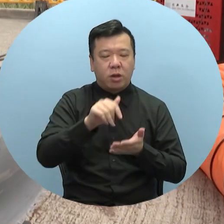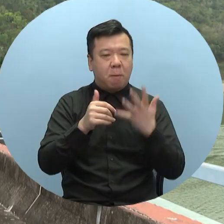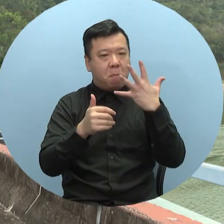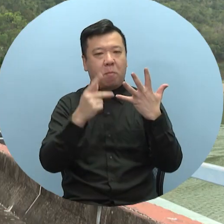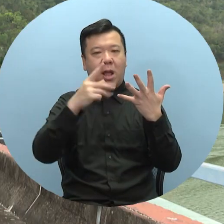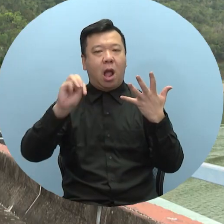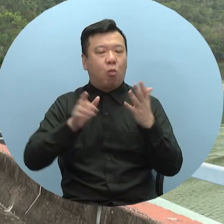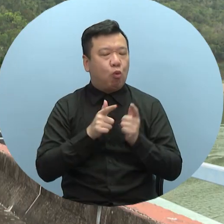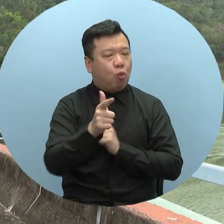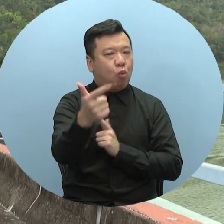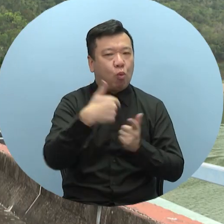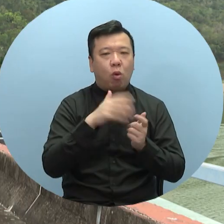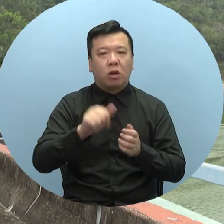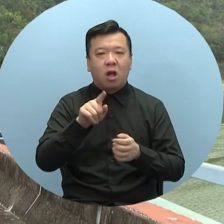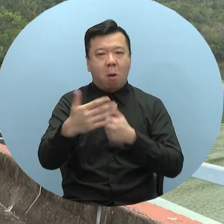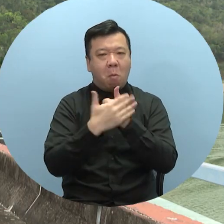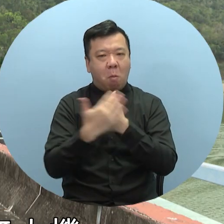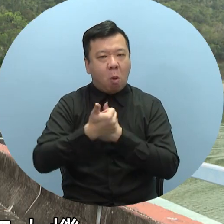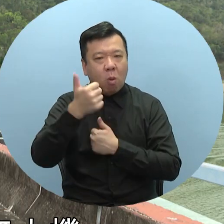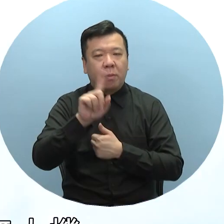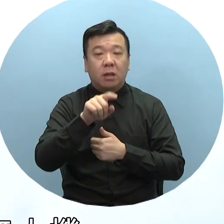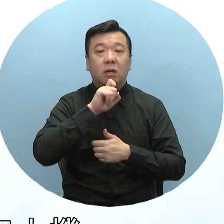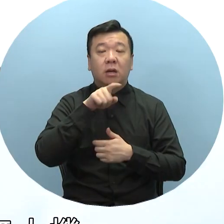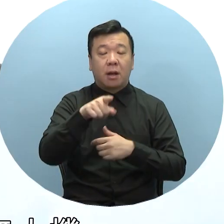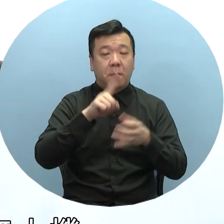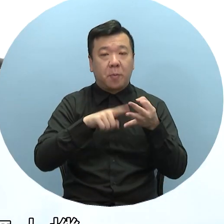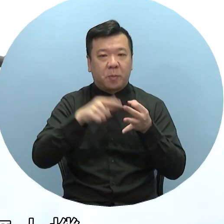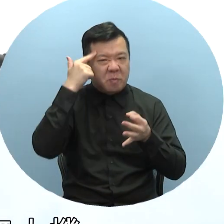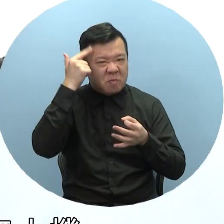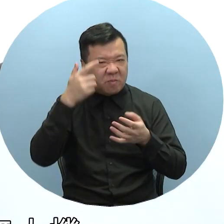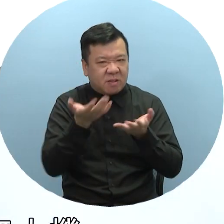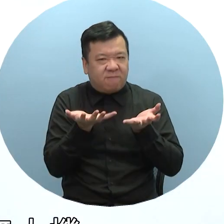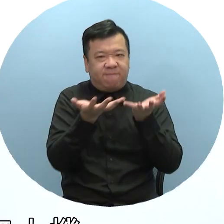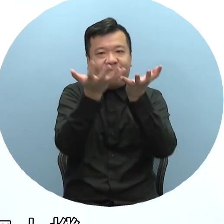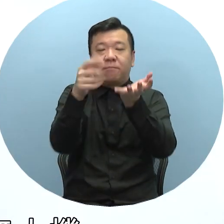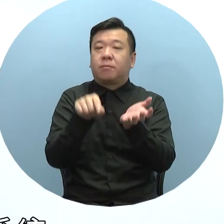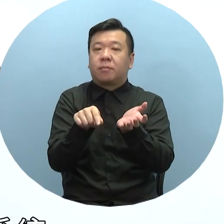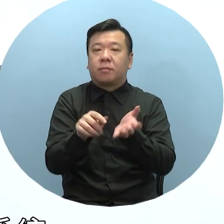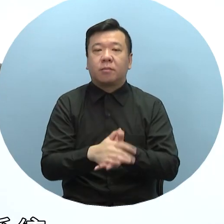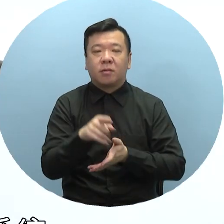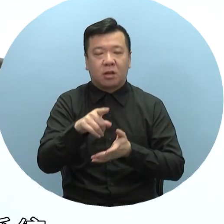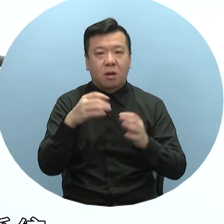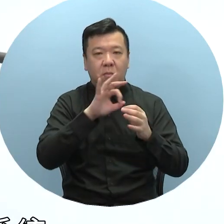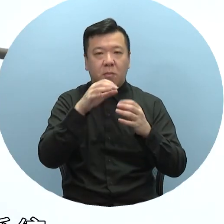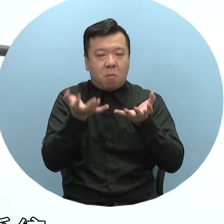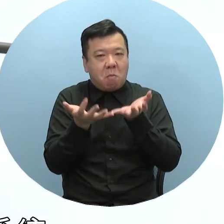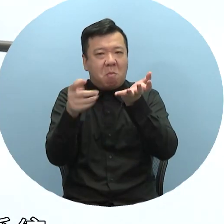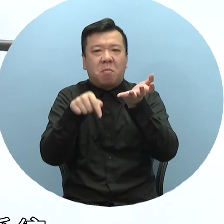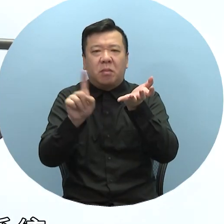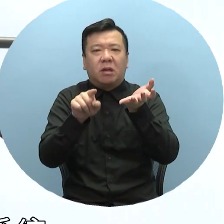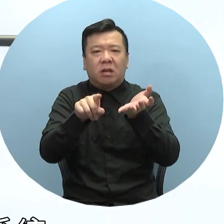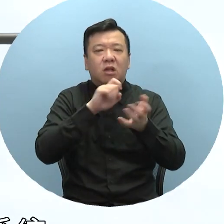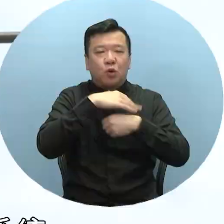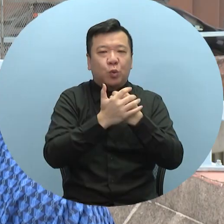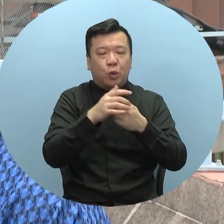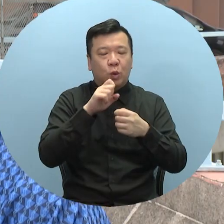里。 減輕工作負擔嘅好幫手，仲有呢架名為智英用嘅無人機。 呢個無人機咧就配備咗呢個全球